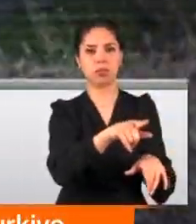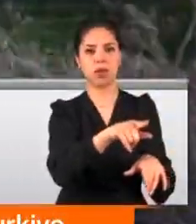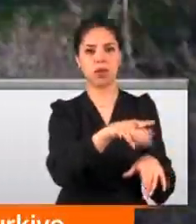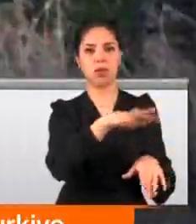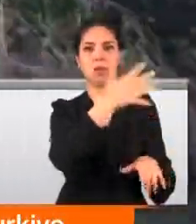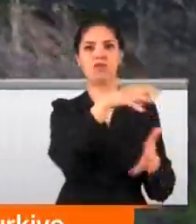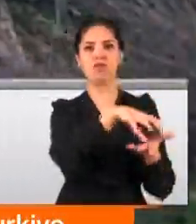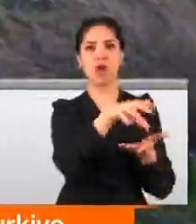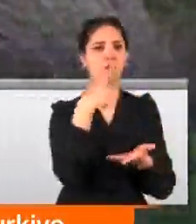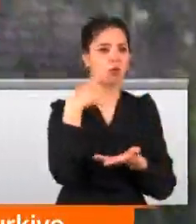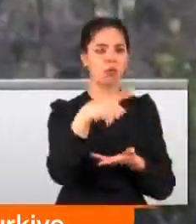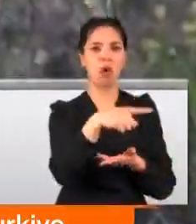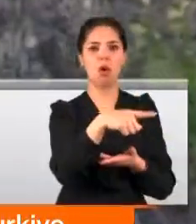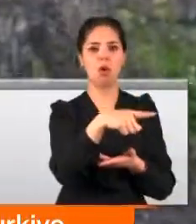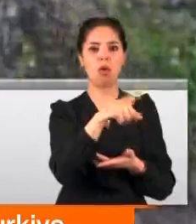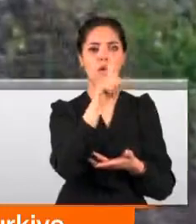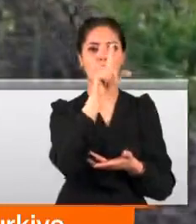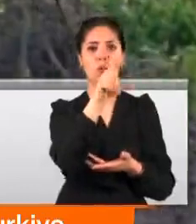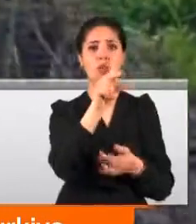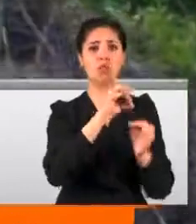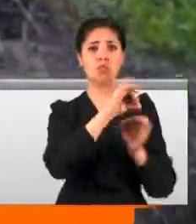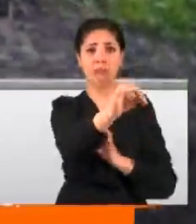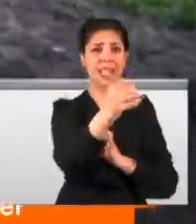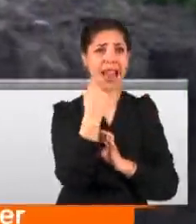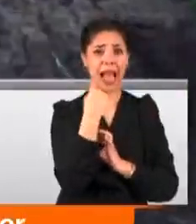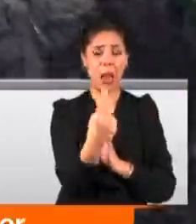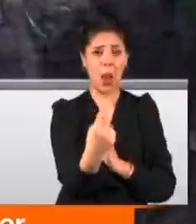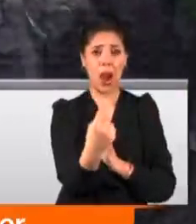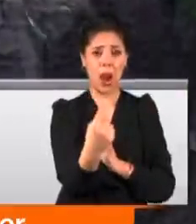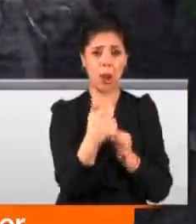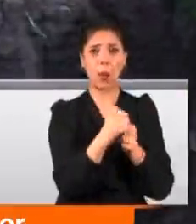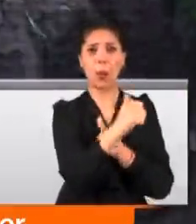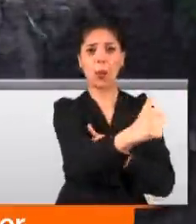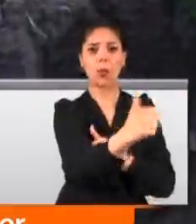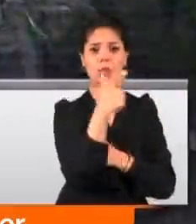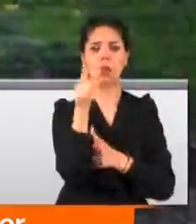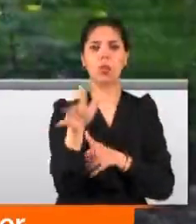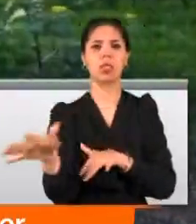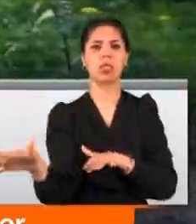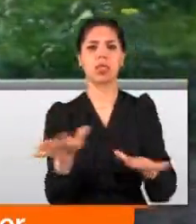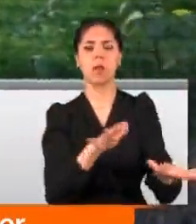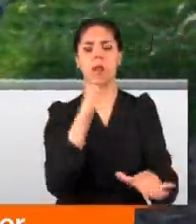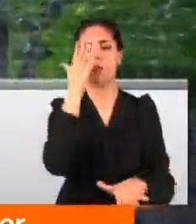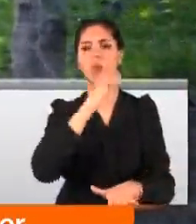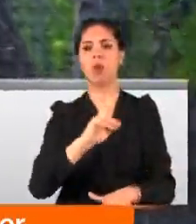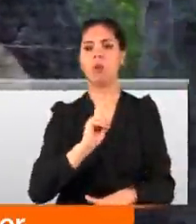Diğer bir bölümü de yaklaşık 13 metre geliyor. Yani bu bir doğal afet.